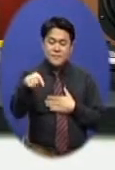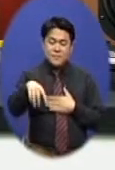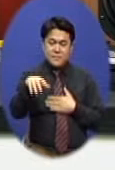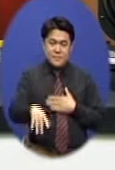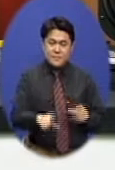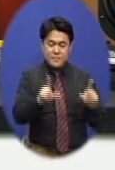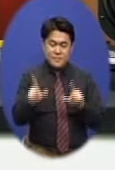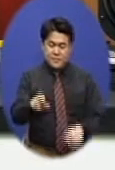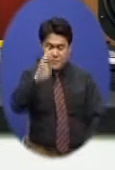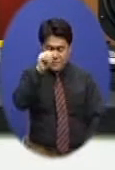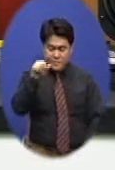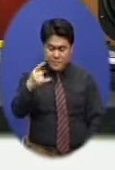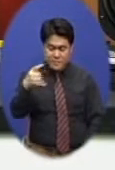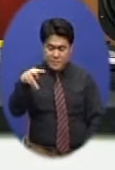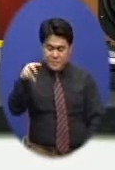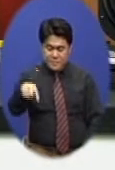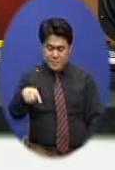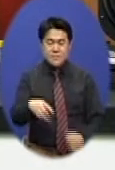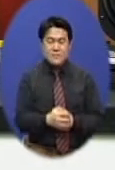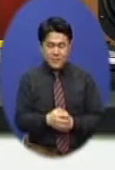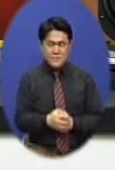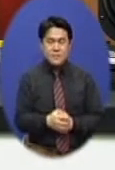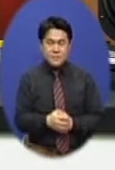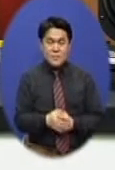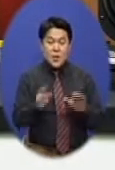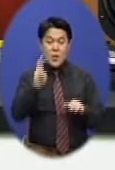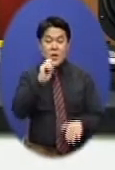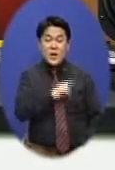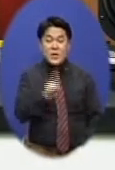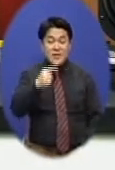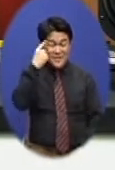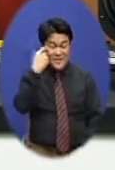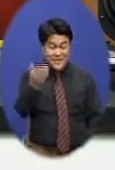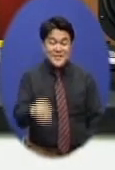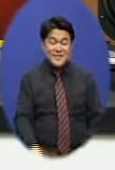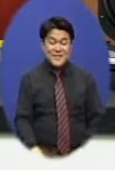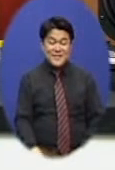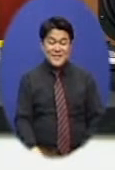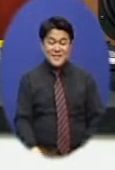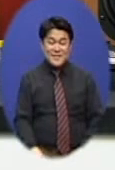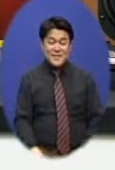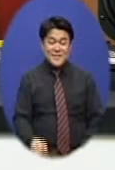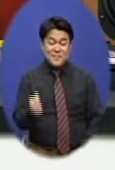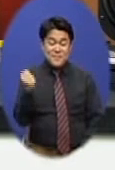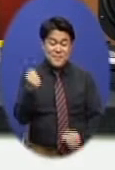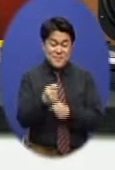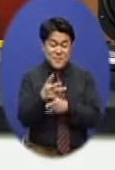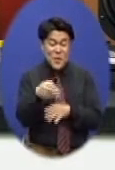박진수라고 합니다. 아, 네, 우리 아버님 박진수 아버님. 네, 예. 오늘 부르실 거군요. 예, 번지 없는